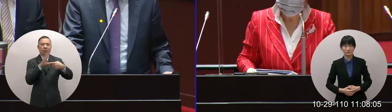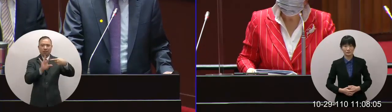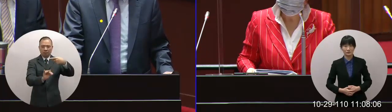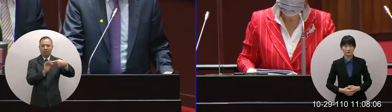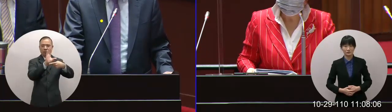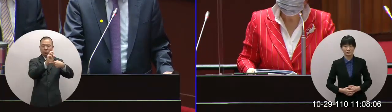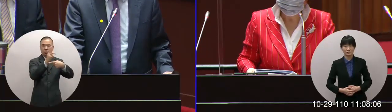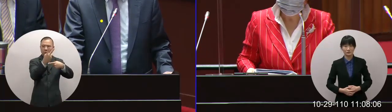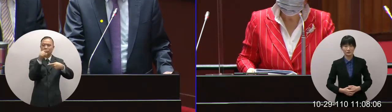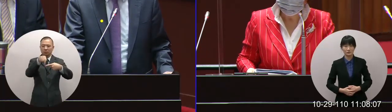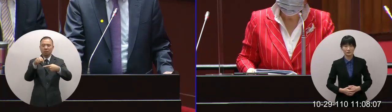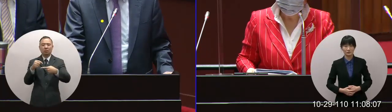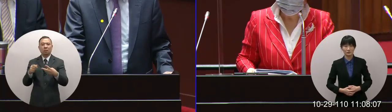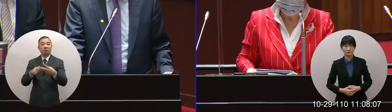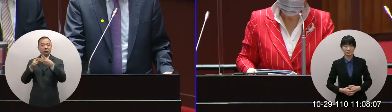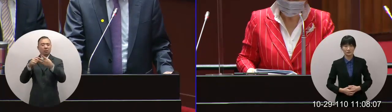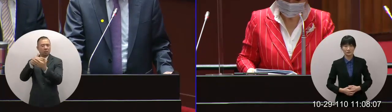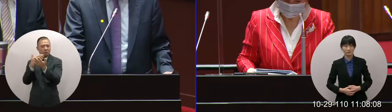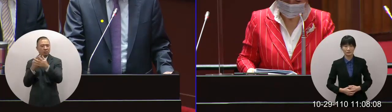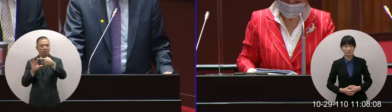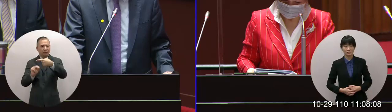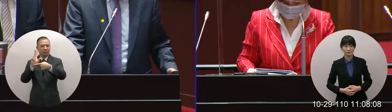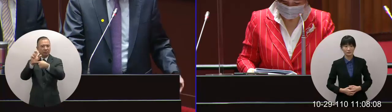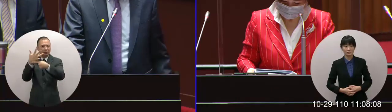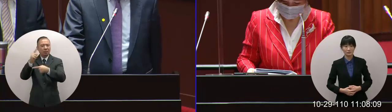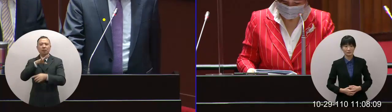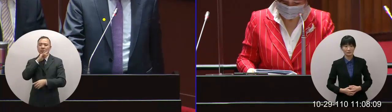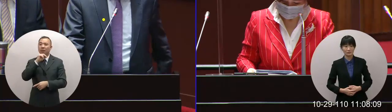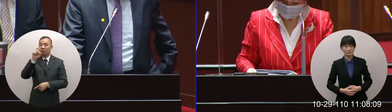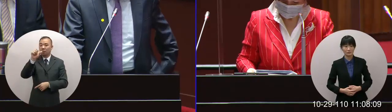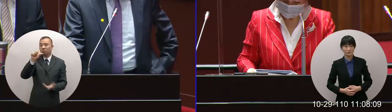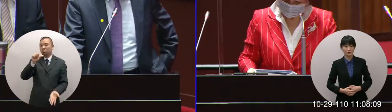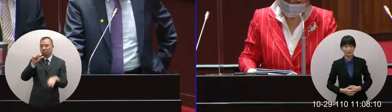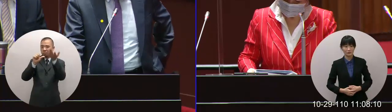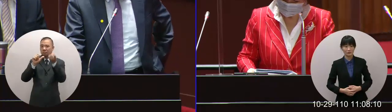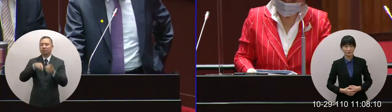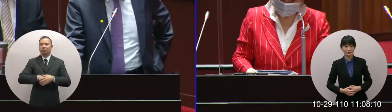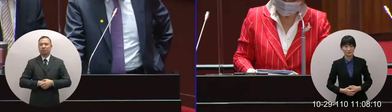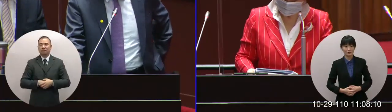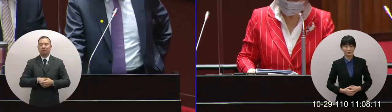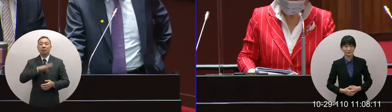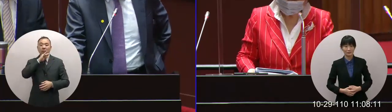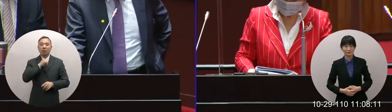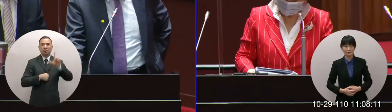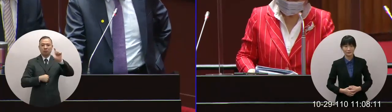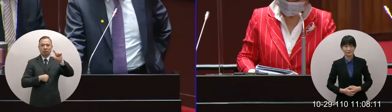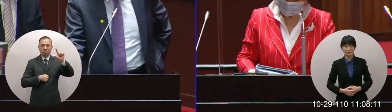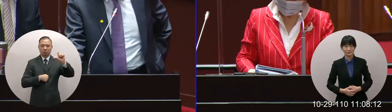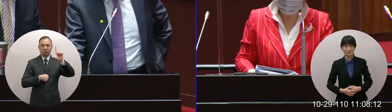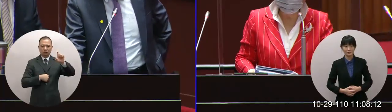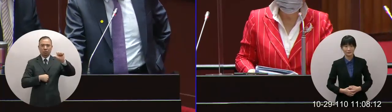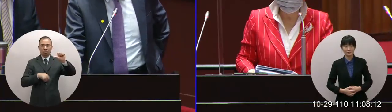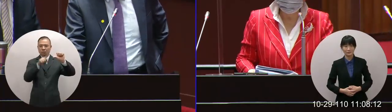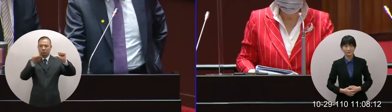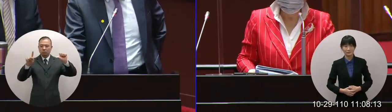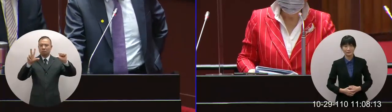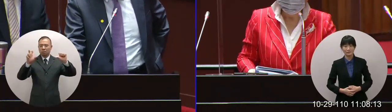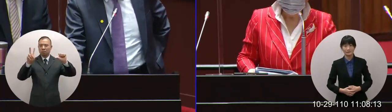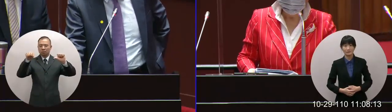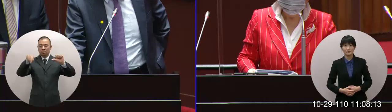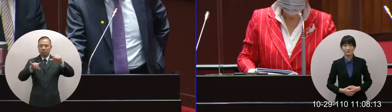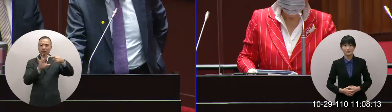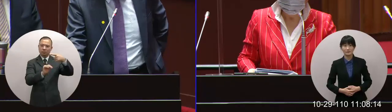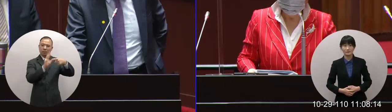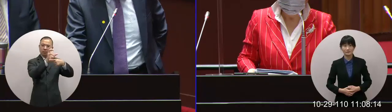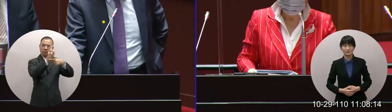的比较低，大概达到78%。65岁以上的，我们在65岁到74岁，现在注射率是82%，